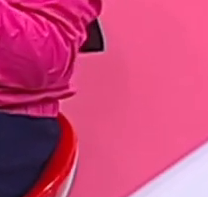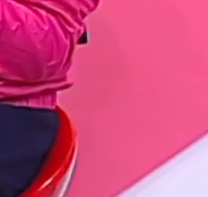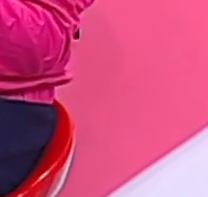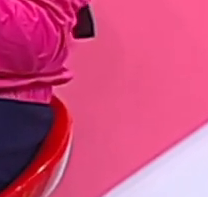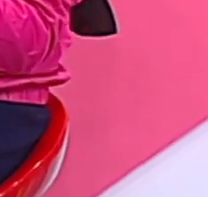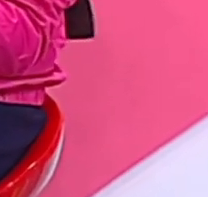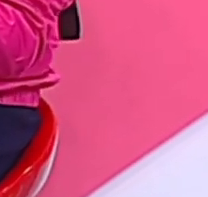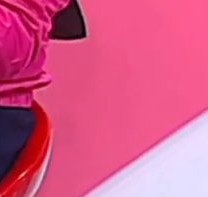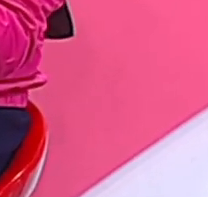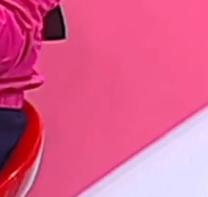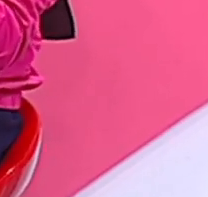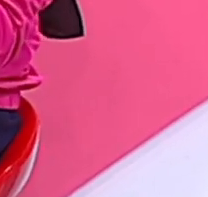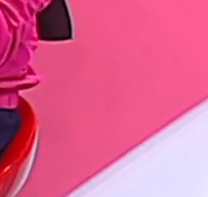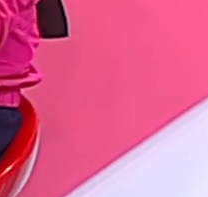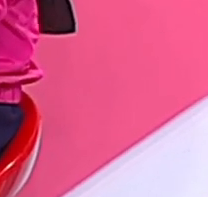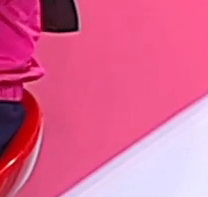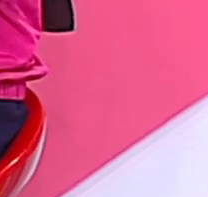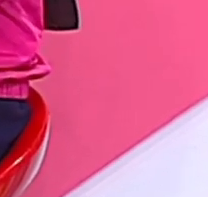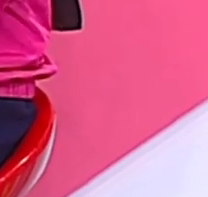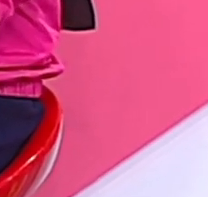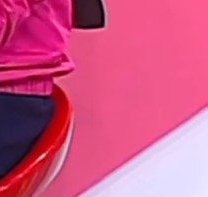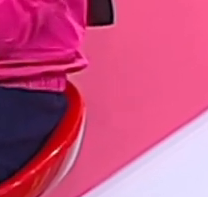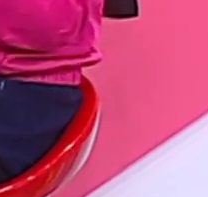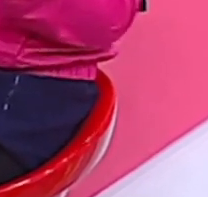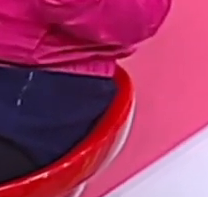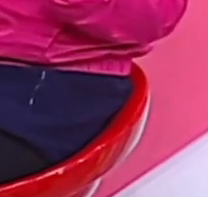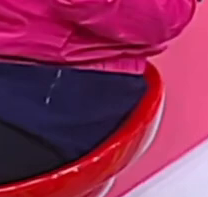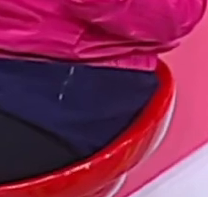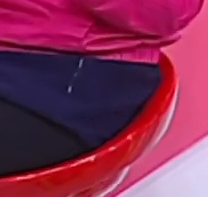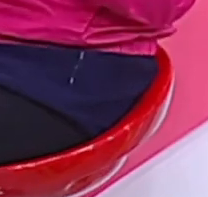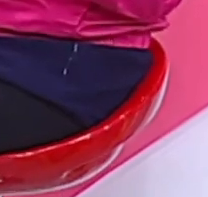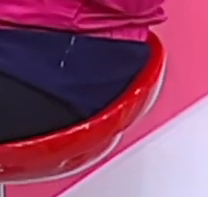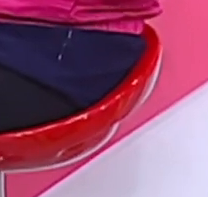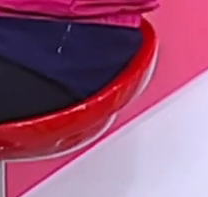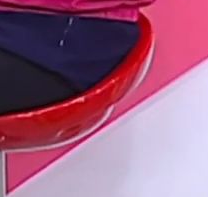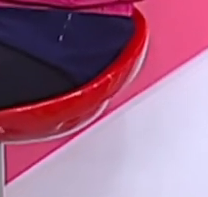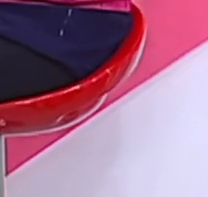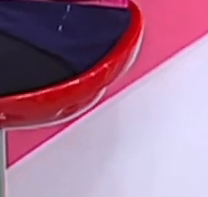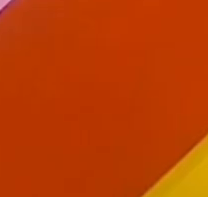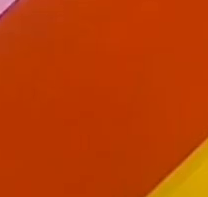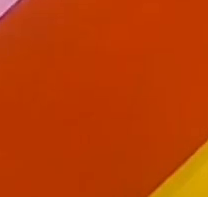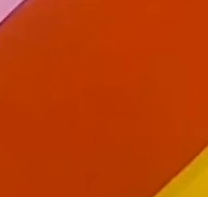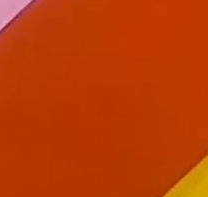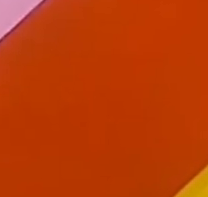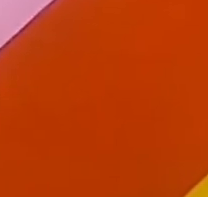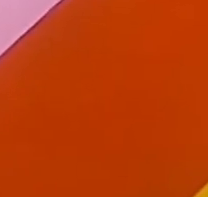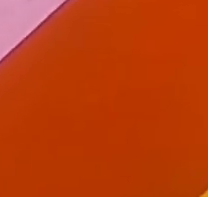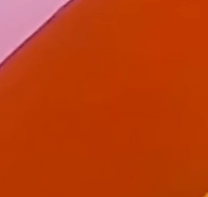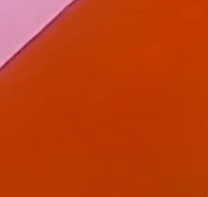ah enggak semula mau panas